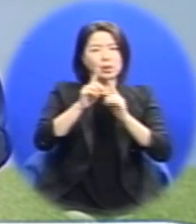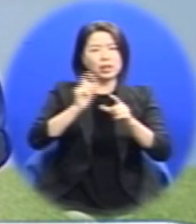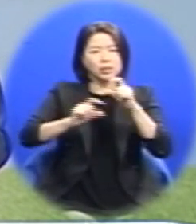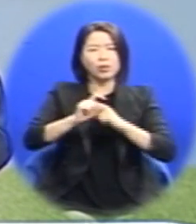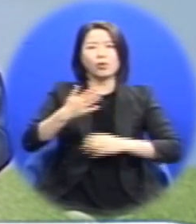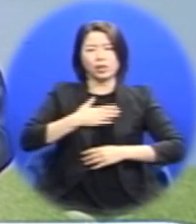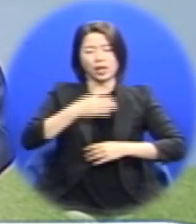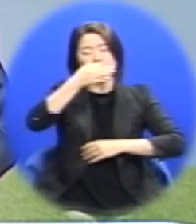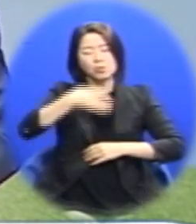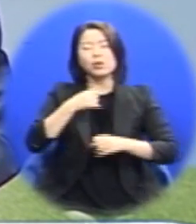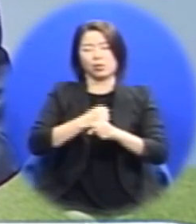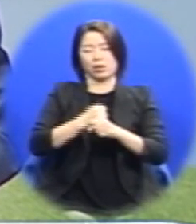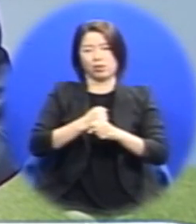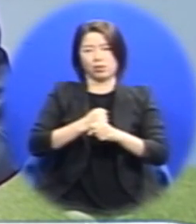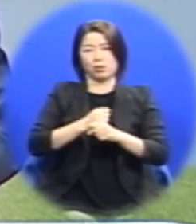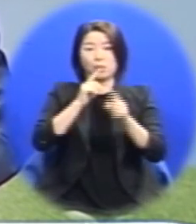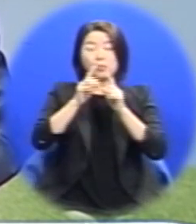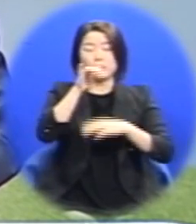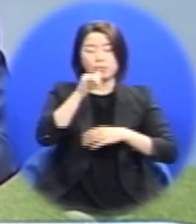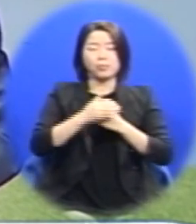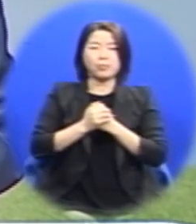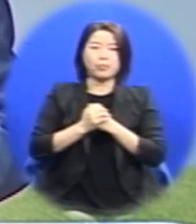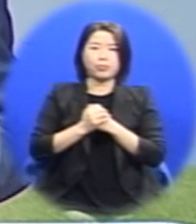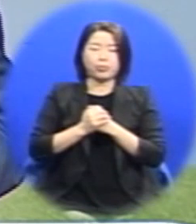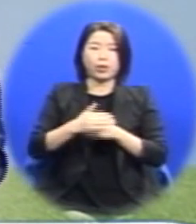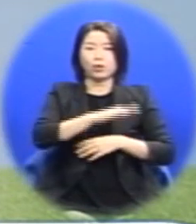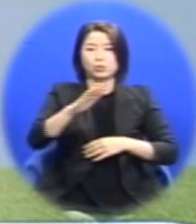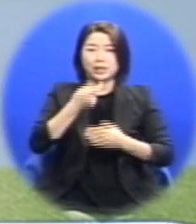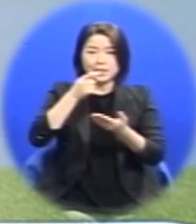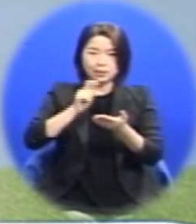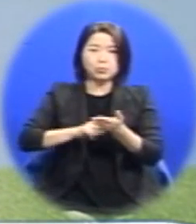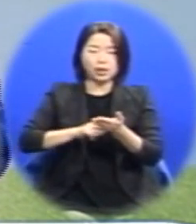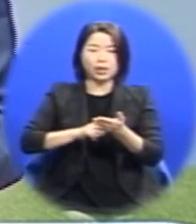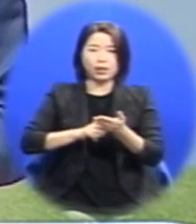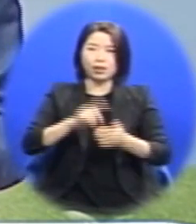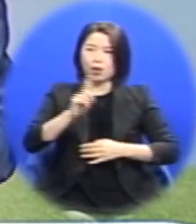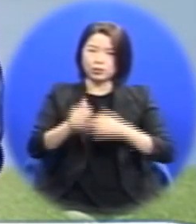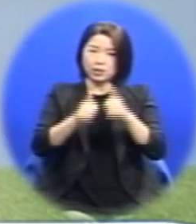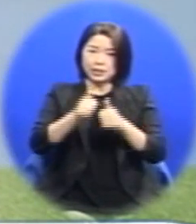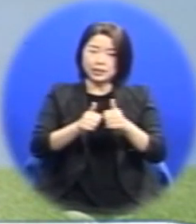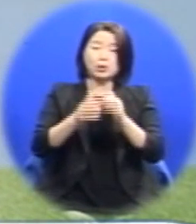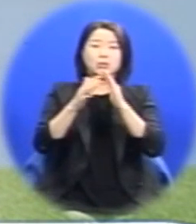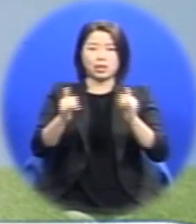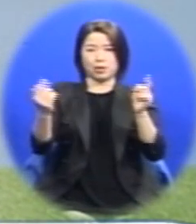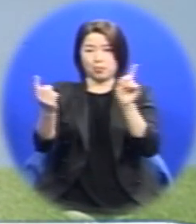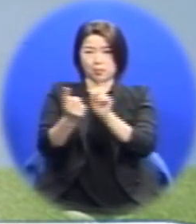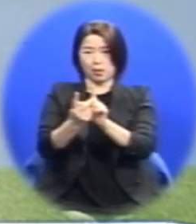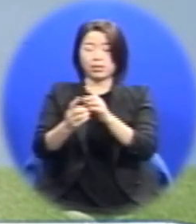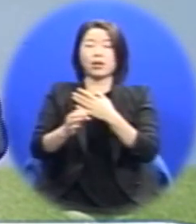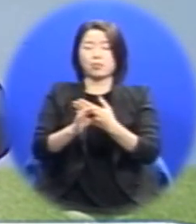나를 힘들게 했어요. 그러더라고요. 우리가 쉽게 어떤 시험 든 분을